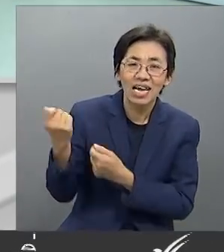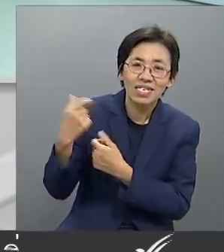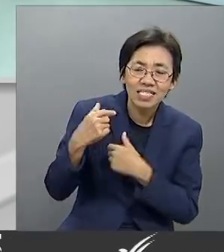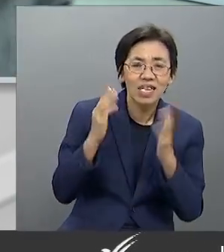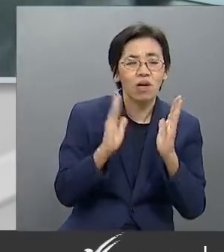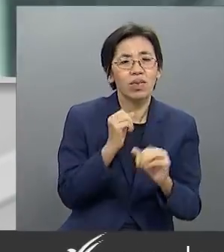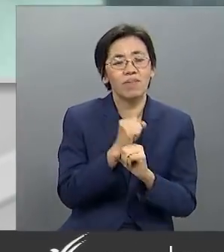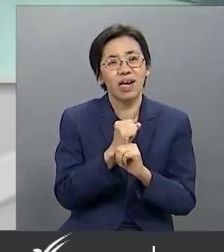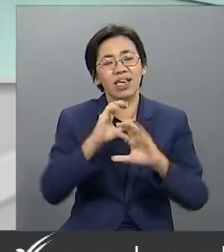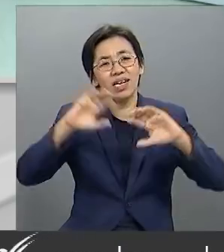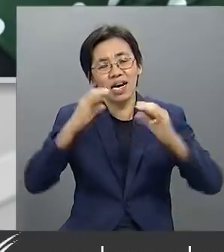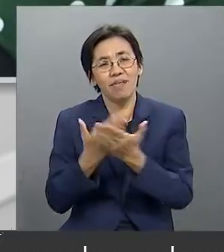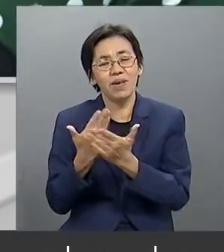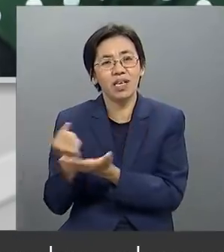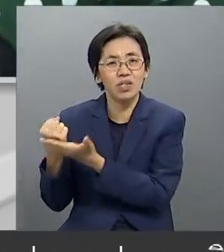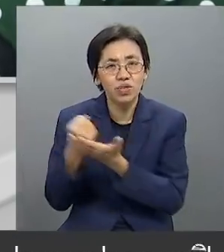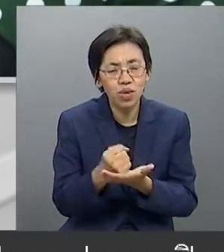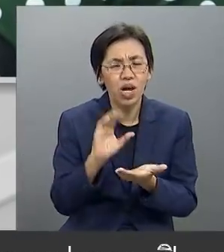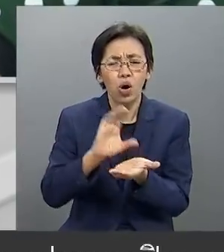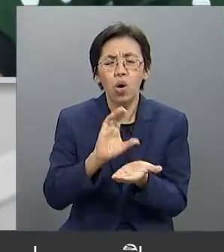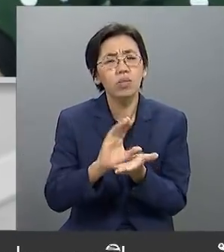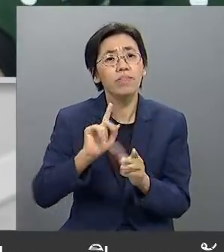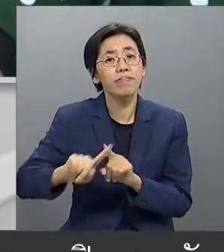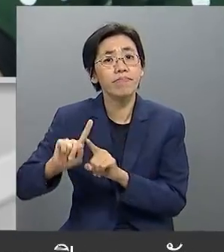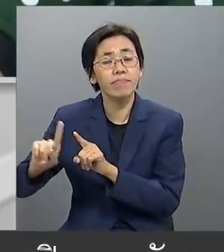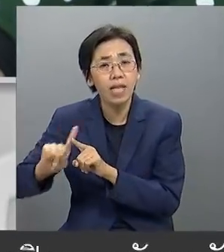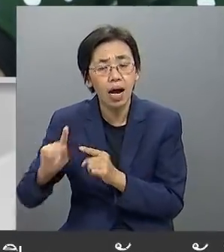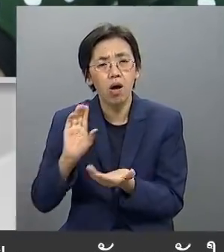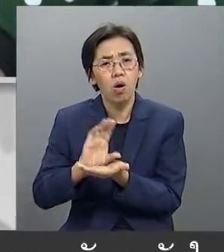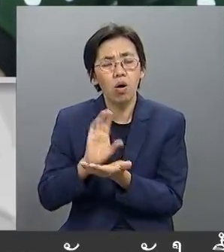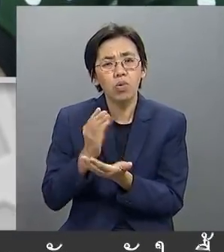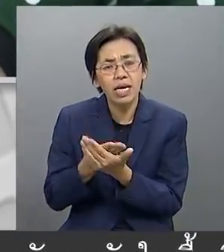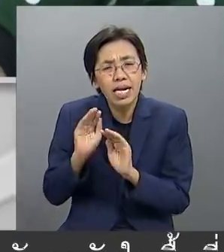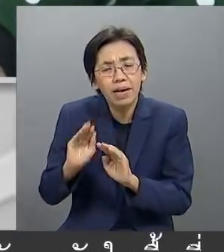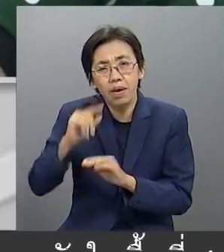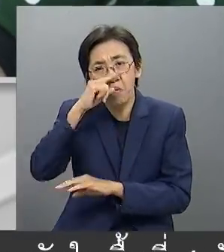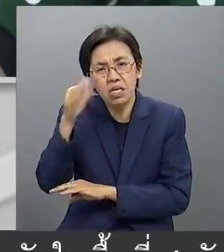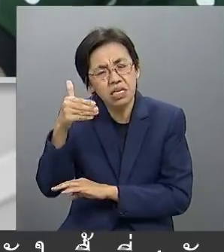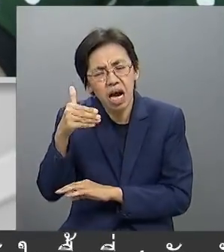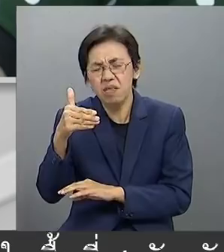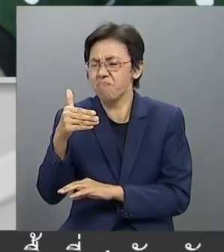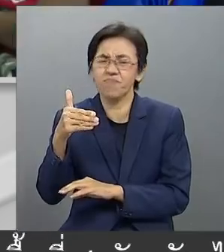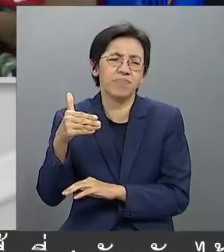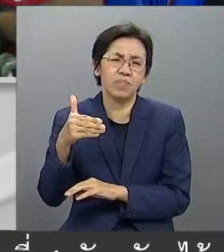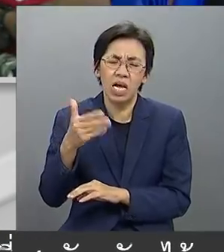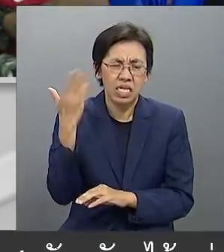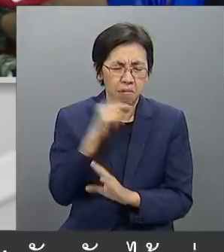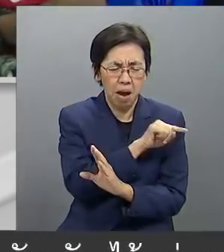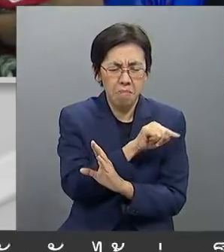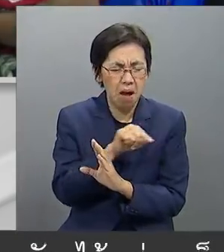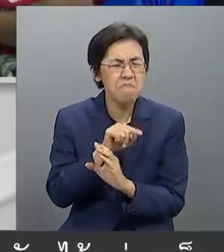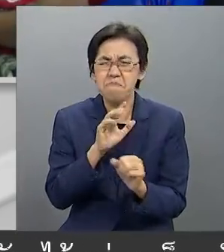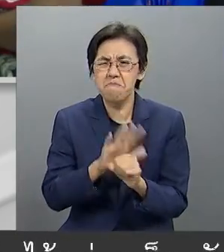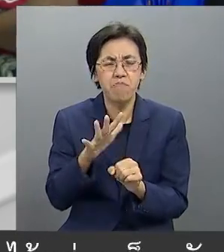ทุนประกันสังคมกองทุนสำรองเลี้ยงชีพและกองทุนการออมแห่งชาติด้วยแต่มันไม่พอค่ะเพราะไปถามฝ่ายนายจ้างว่า